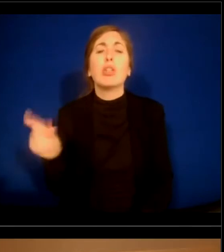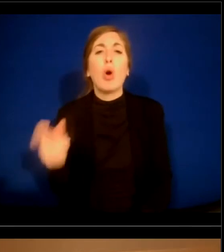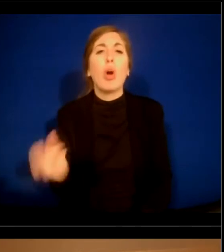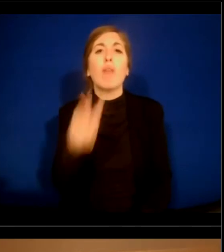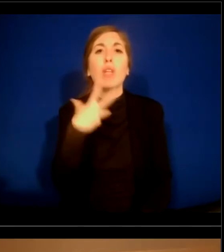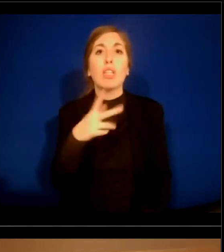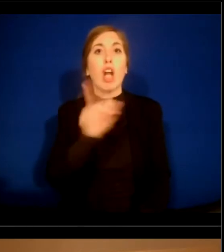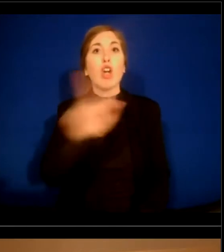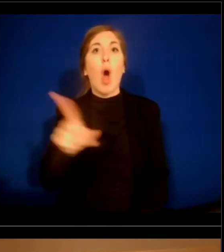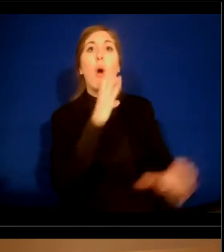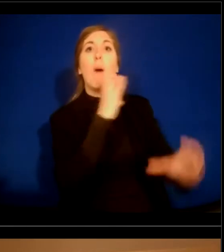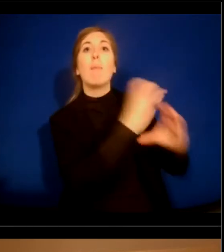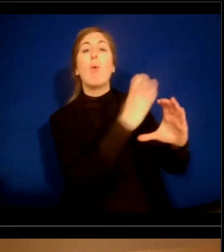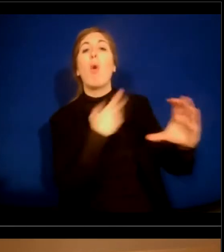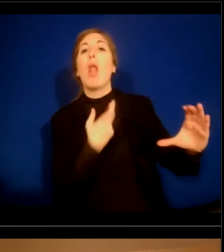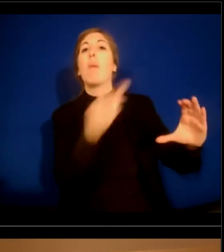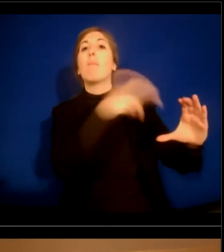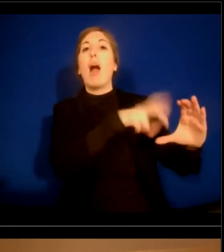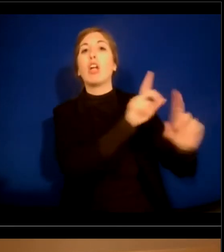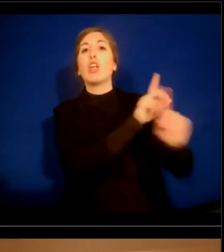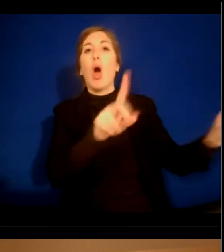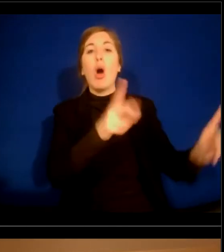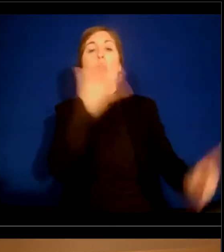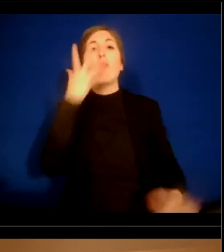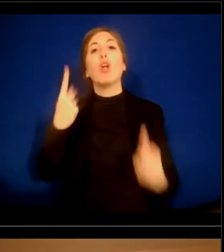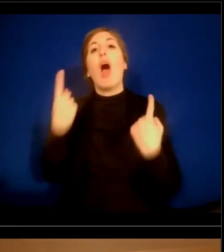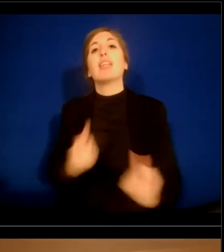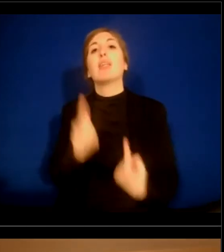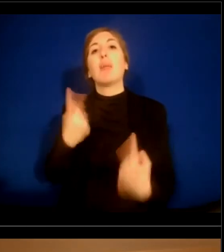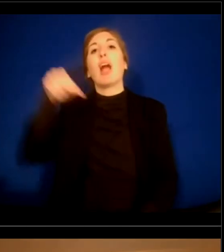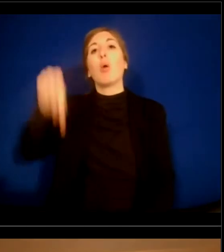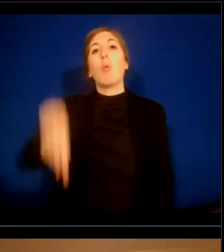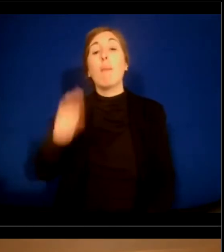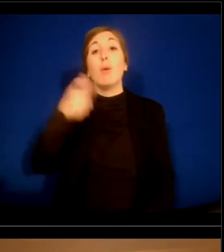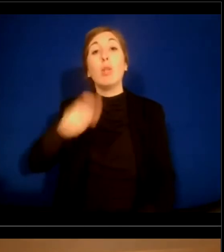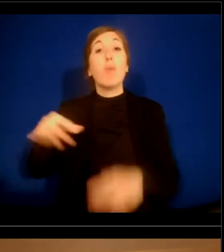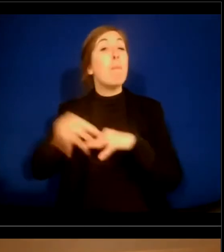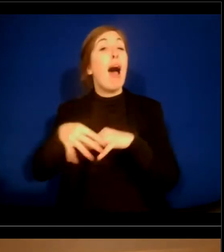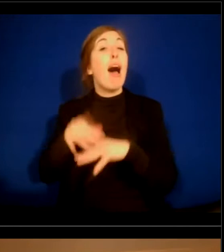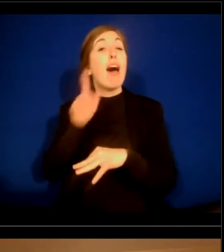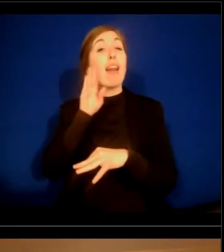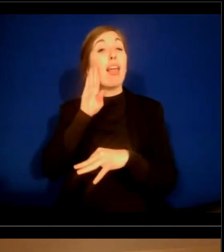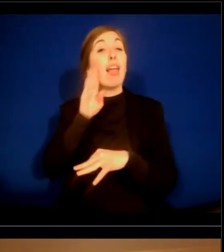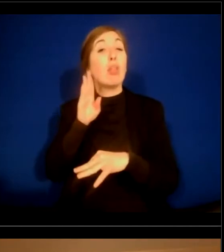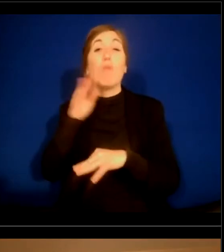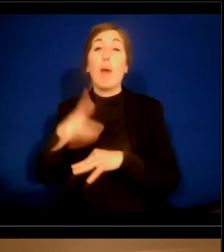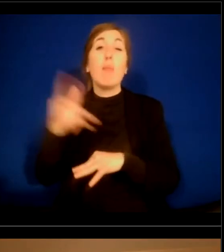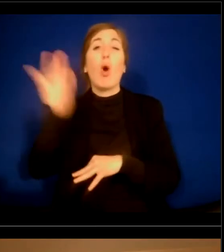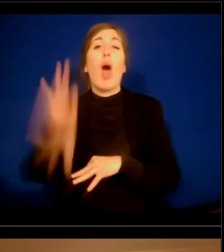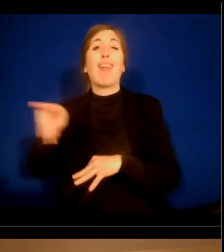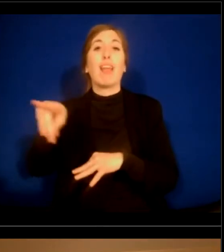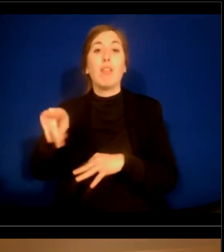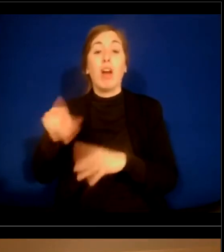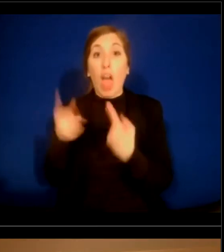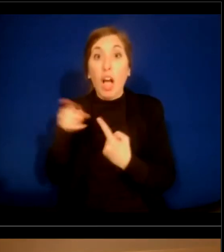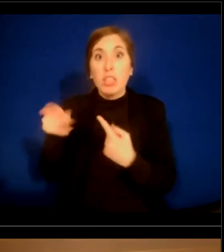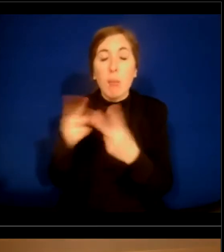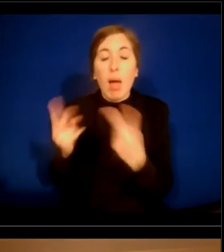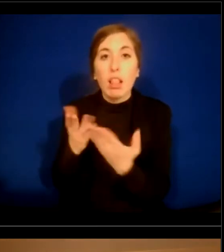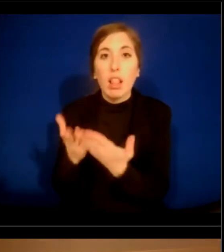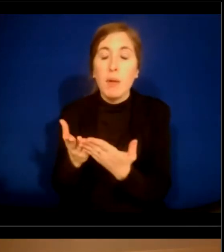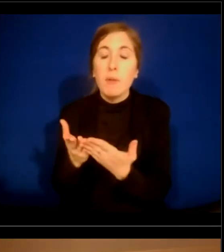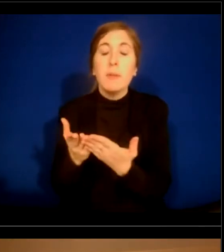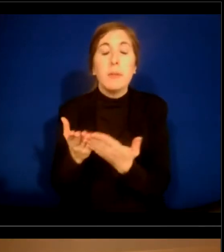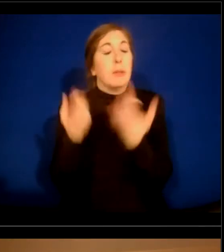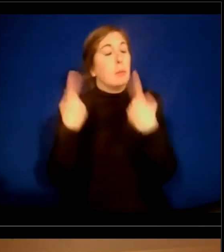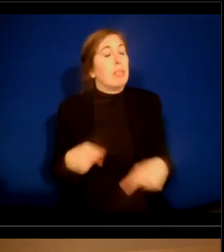non lo prendo, voglio aspettare qui, perché so che prima o poi mio marito arriverà. Quindi ecco, tutta questa parte di valutazione dei bisogni,